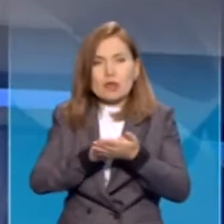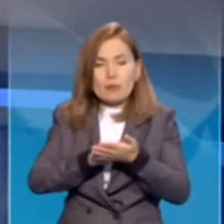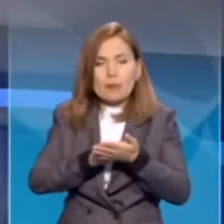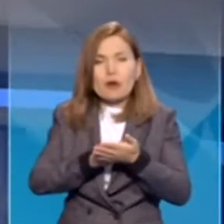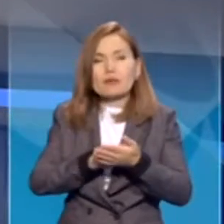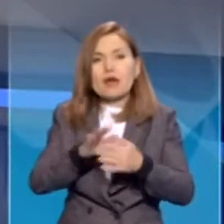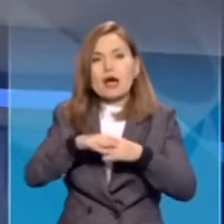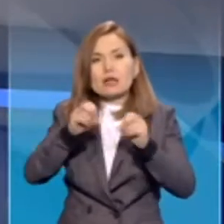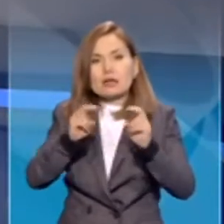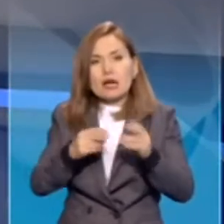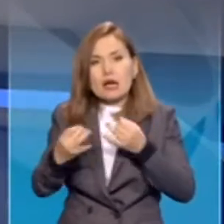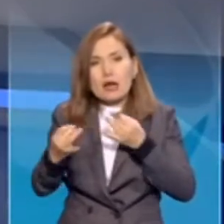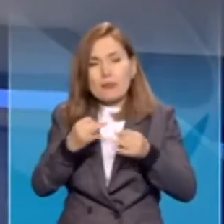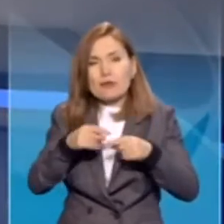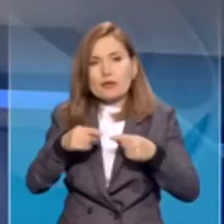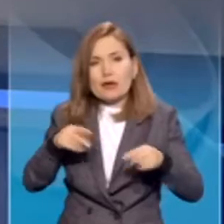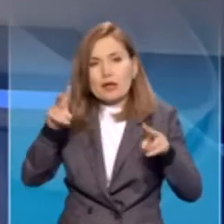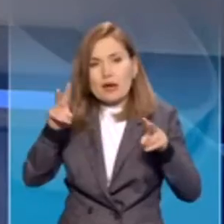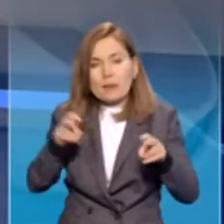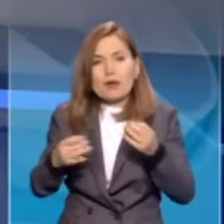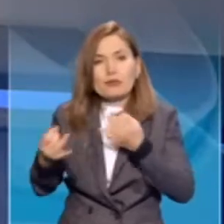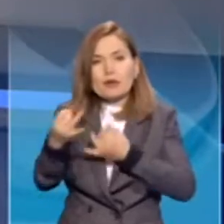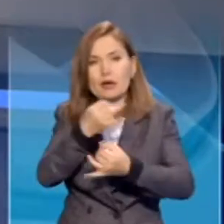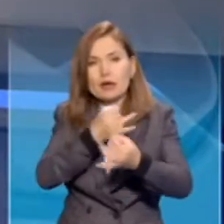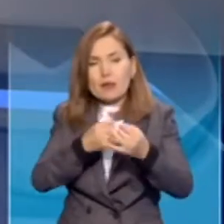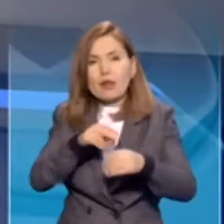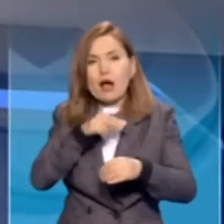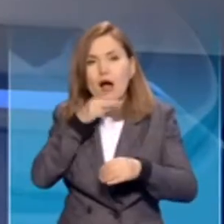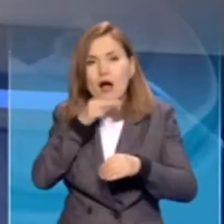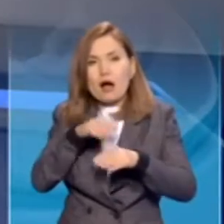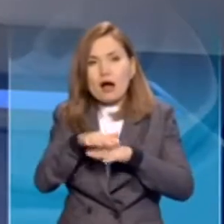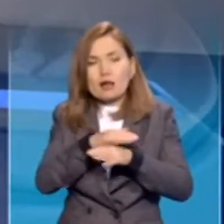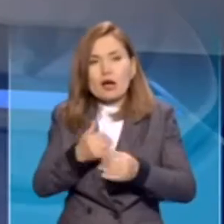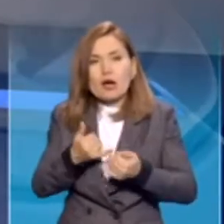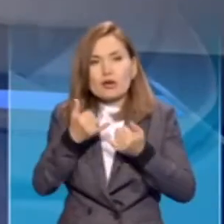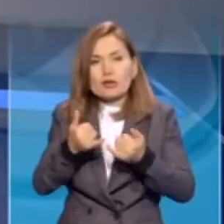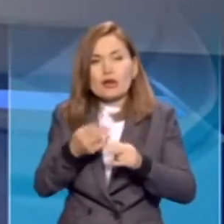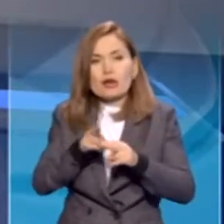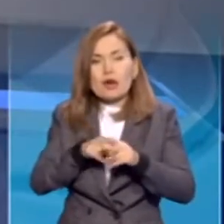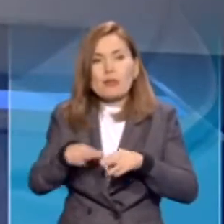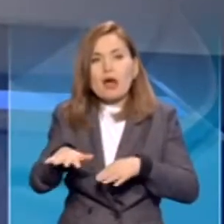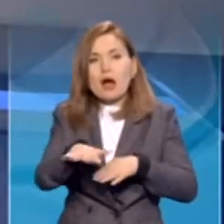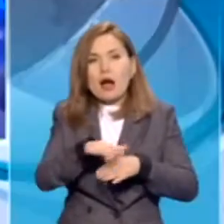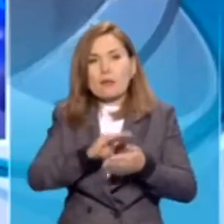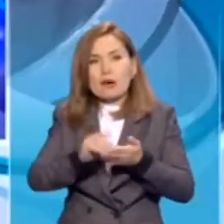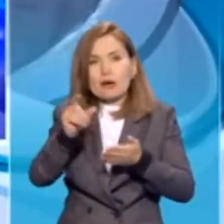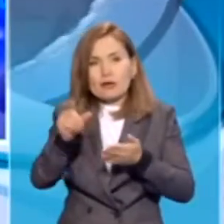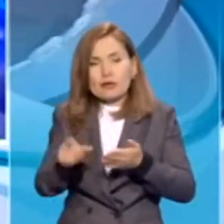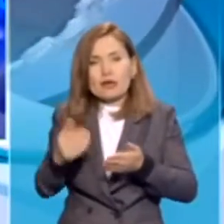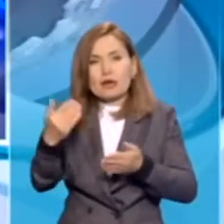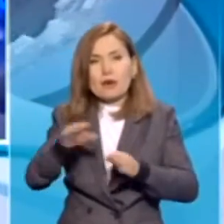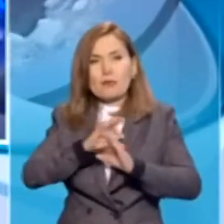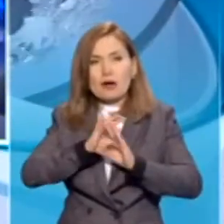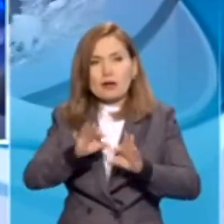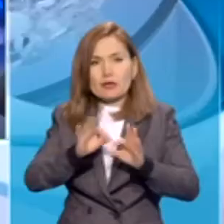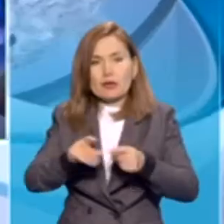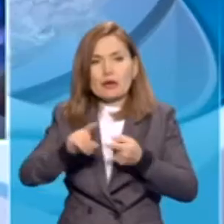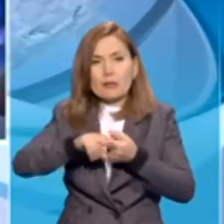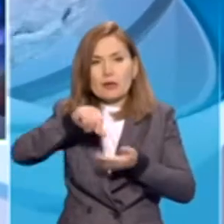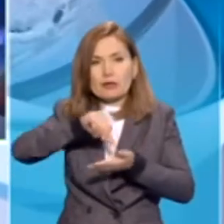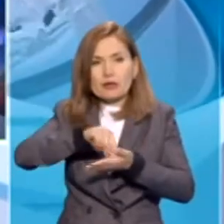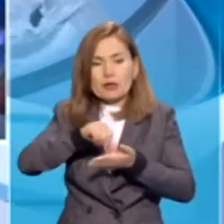сұхбат, түрлі тақырыптағы талқылаулар көрермен назарына ұсынылады. Дәл қазір осы алаңнан әріптесім Саламат Омаш байланысқа